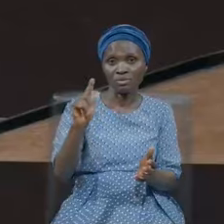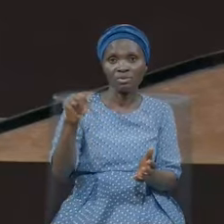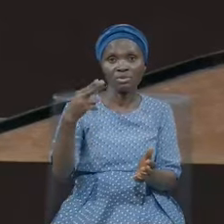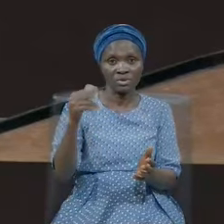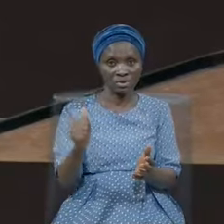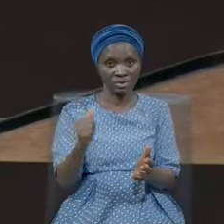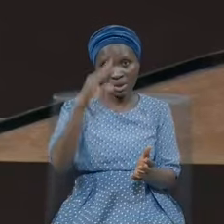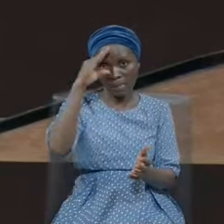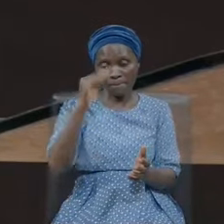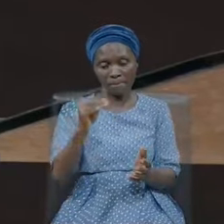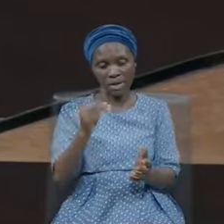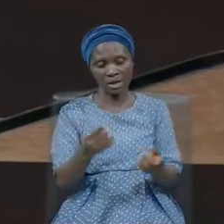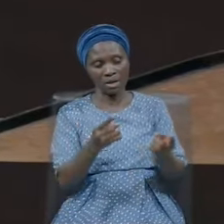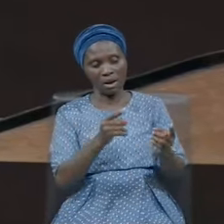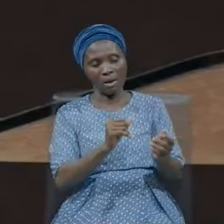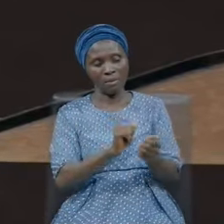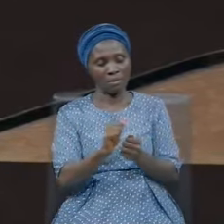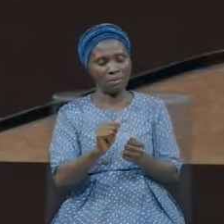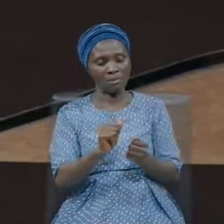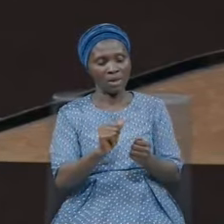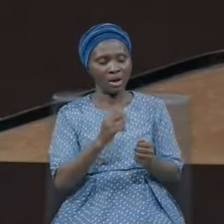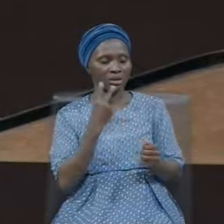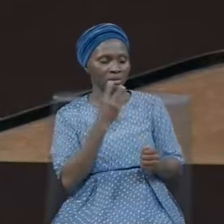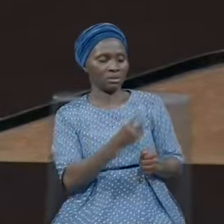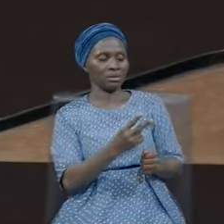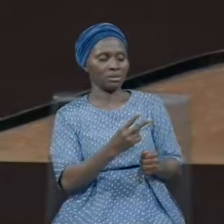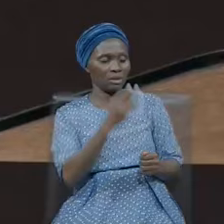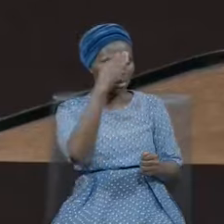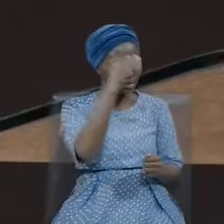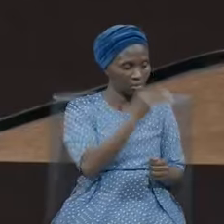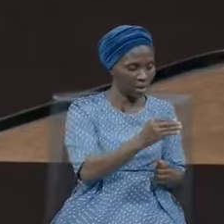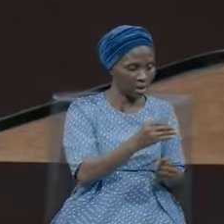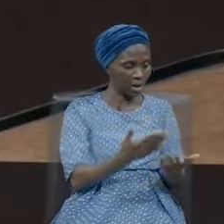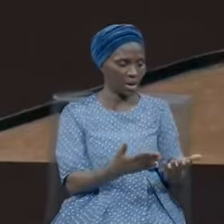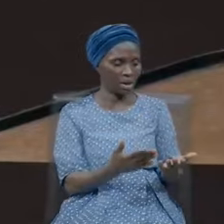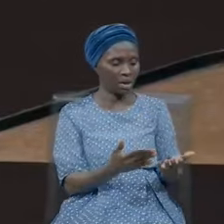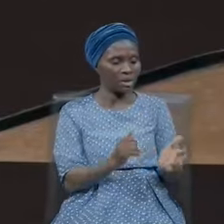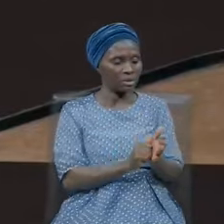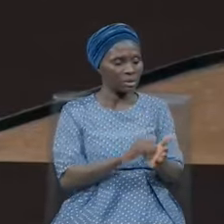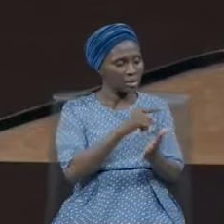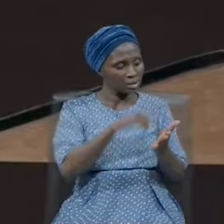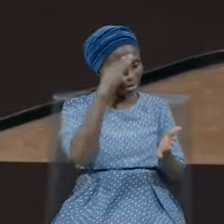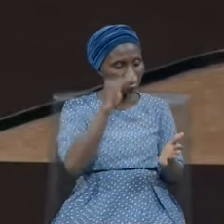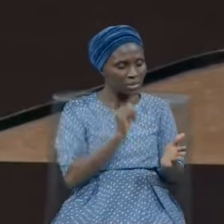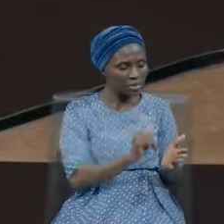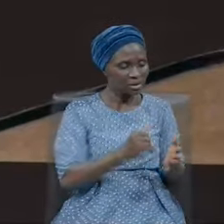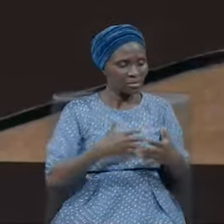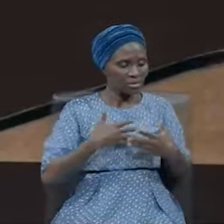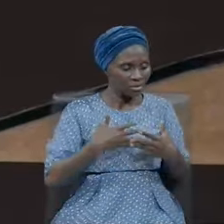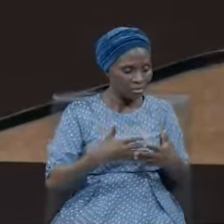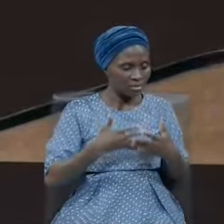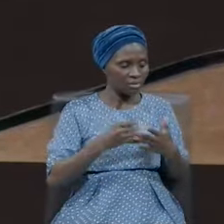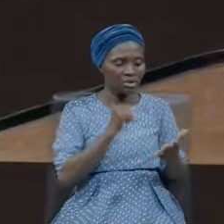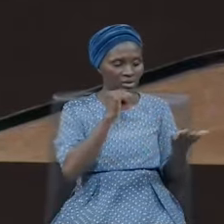a vu l'homme-là, que l'homme-là n'est pas encore mort. Il a pris. Il a